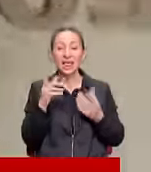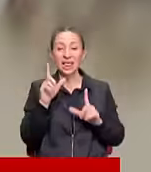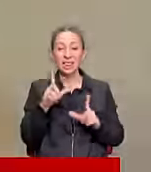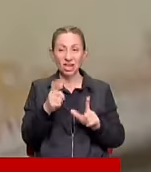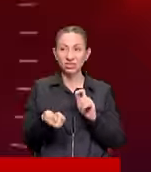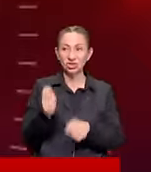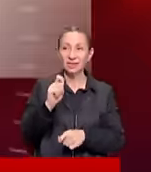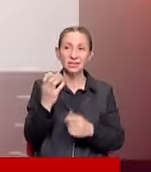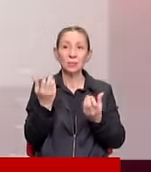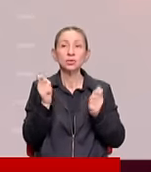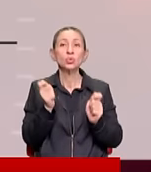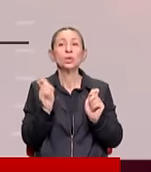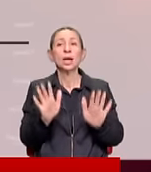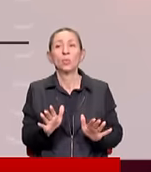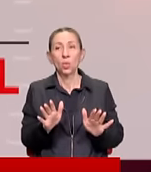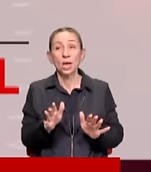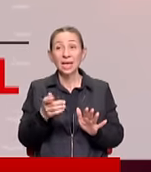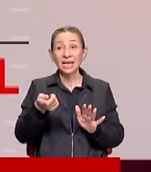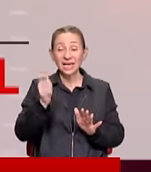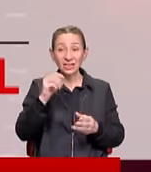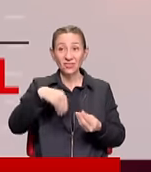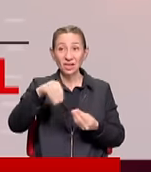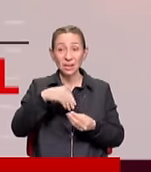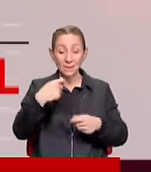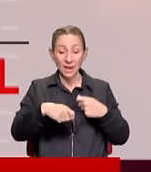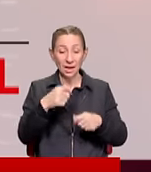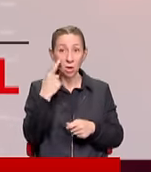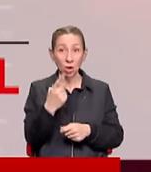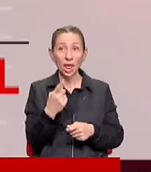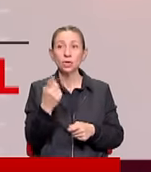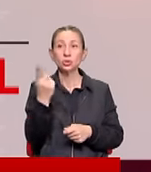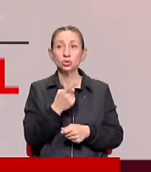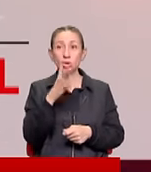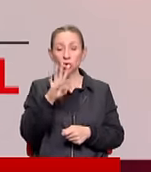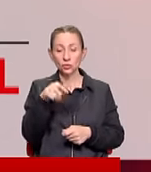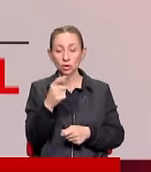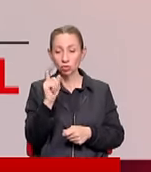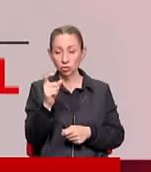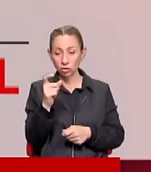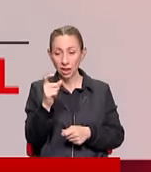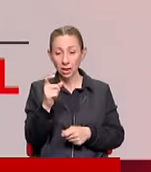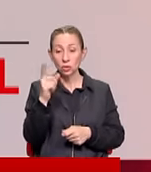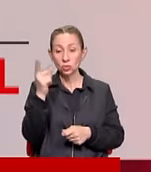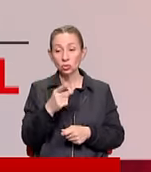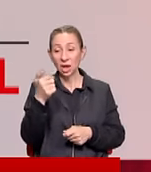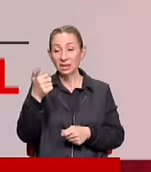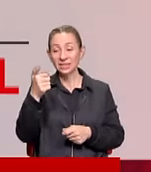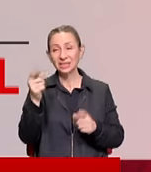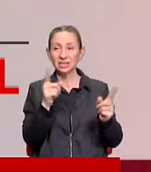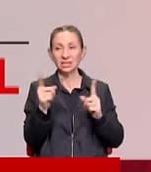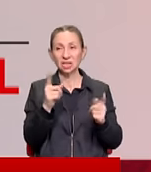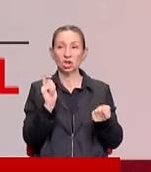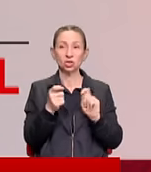ihtiyaç kredisi kullanmak zorunda kalıyor. Kredi faizleri ise bankaya göre %4,9 ile %6